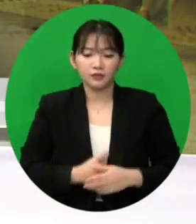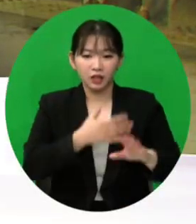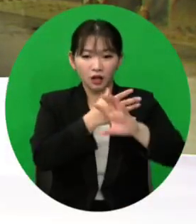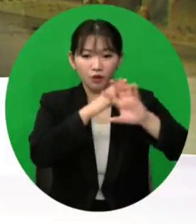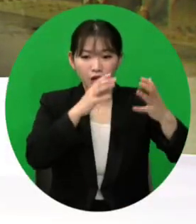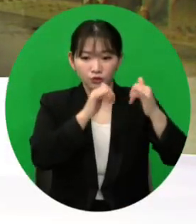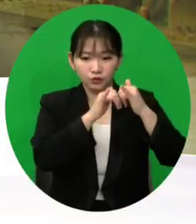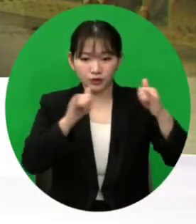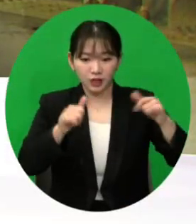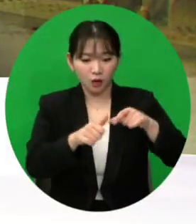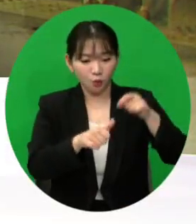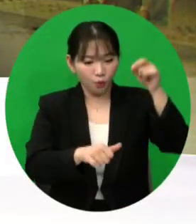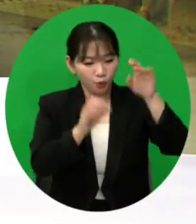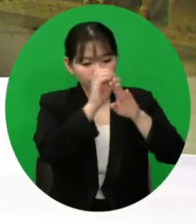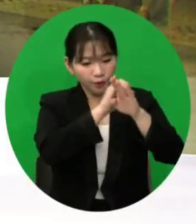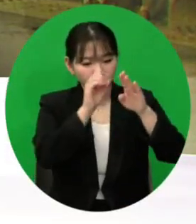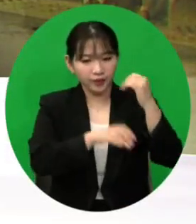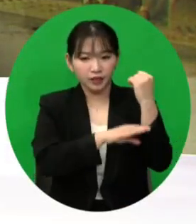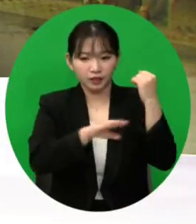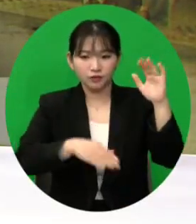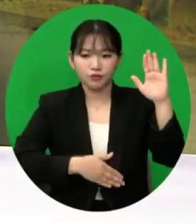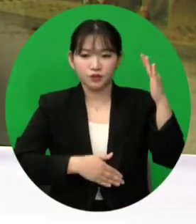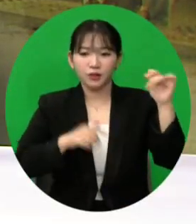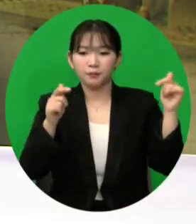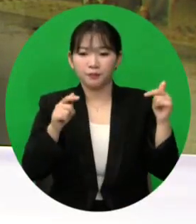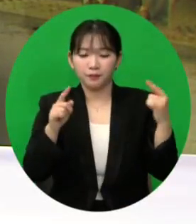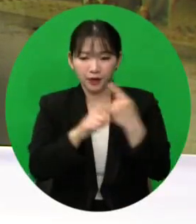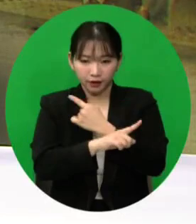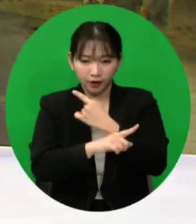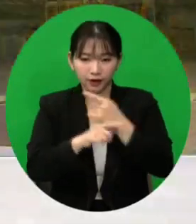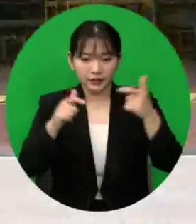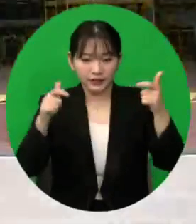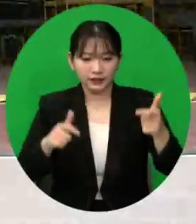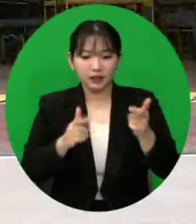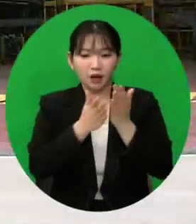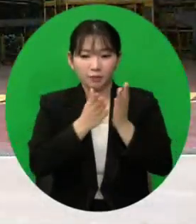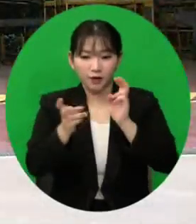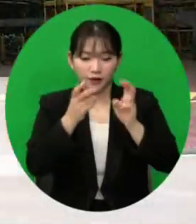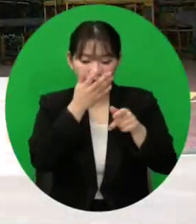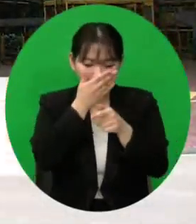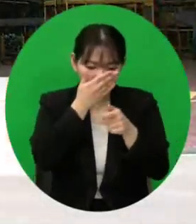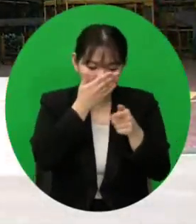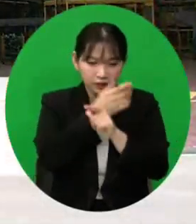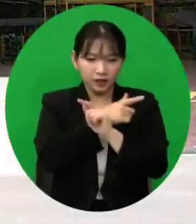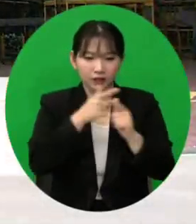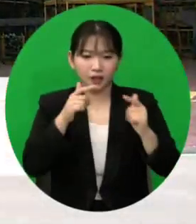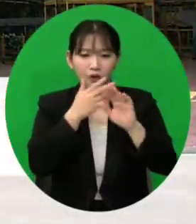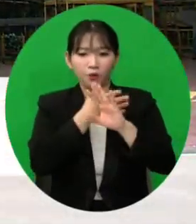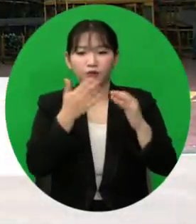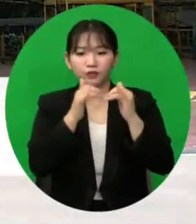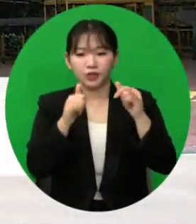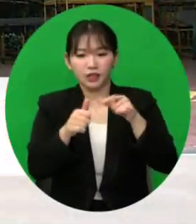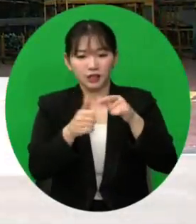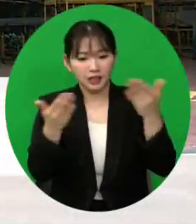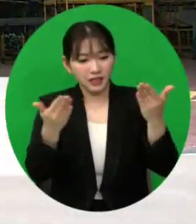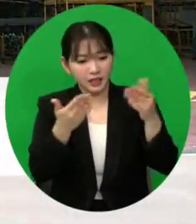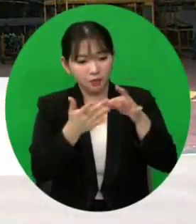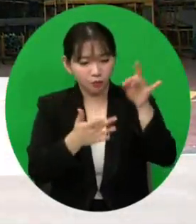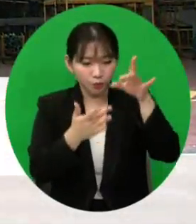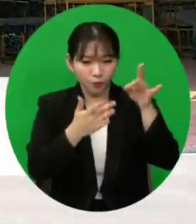외국 인력 고용 비율 산정 기준이 최근 개정돼서 지역 조선업계 용접 등 외국 인력 수급에 숨통이 트이게